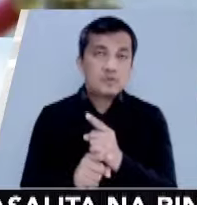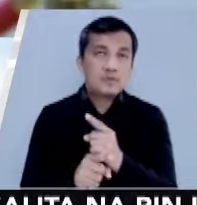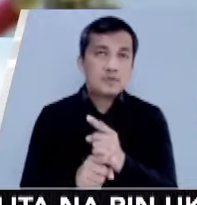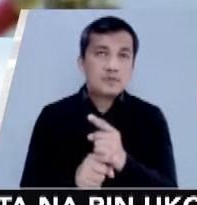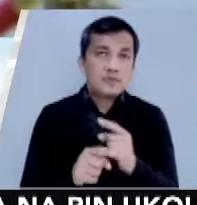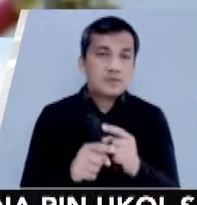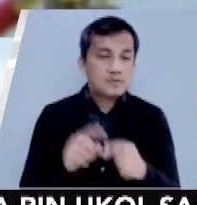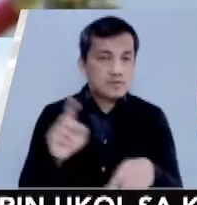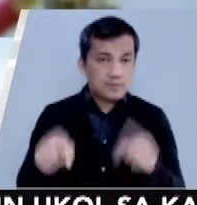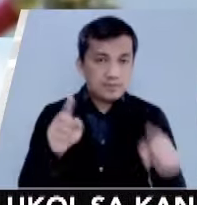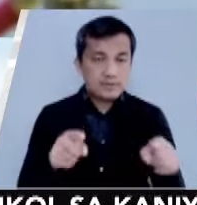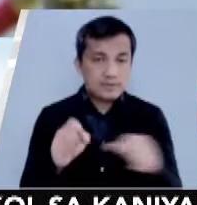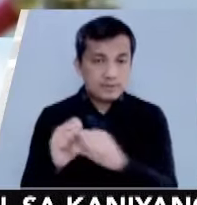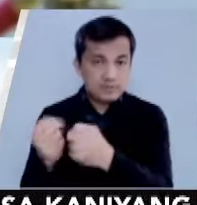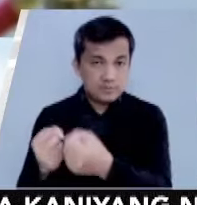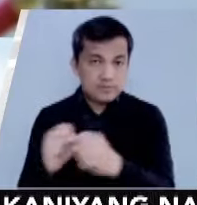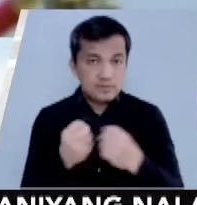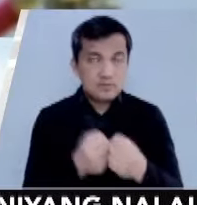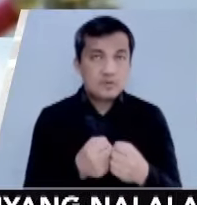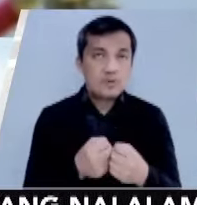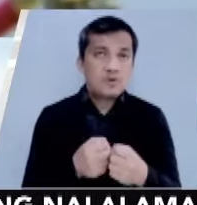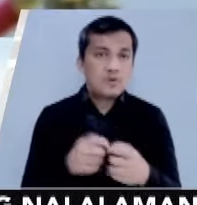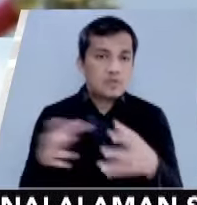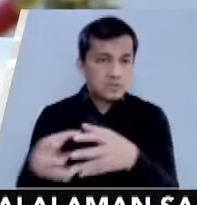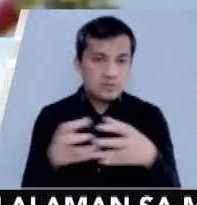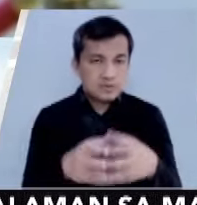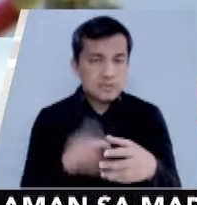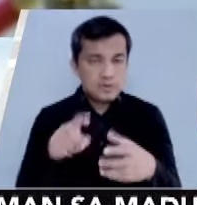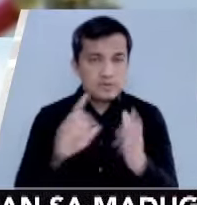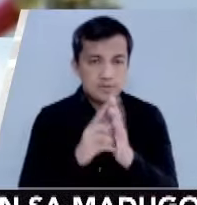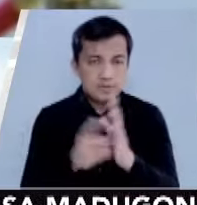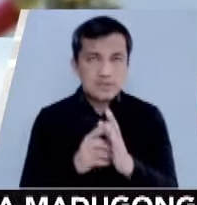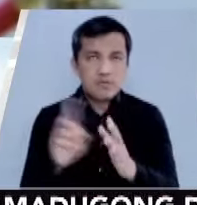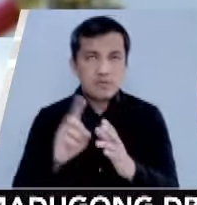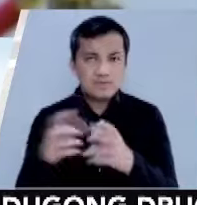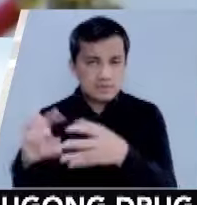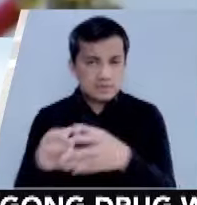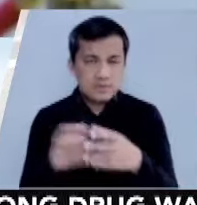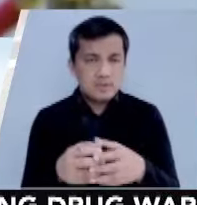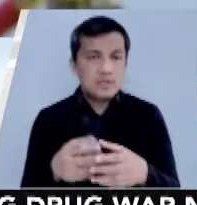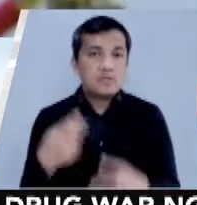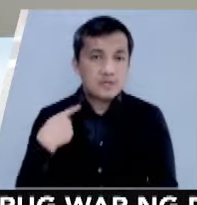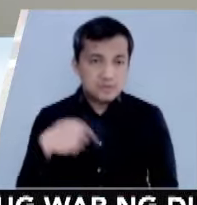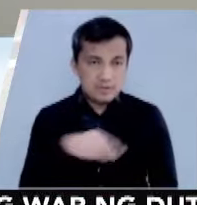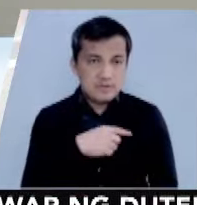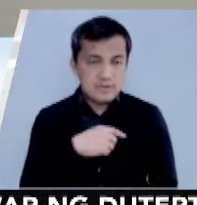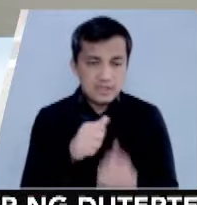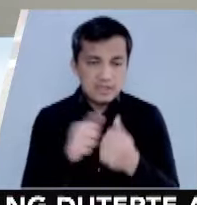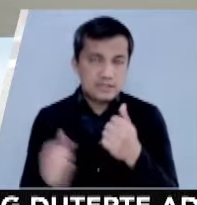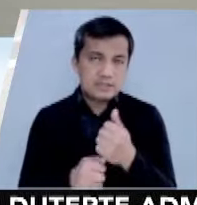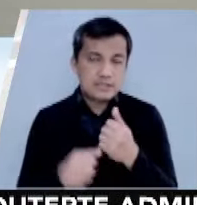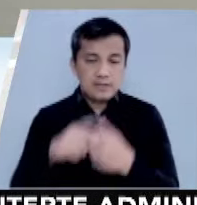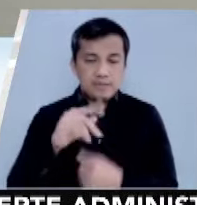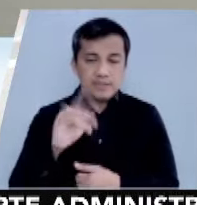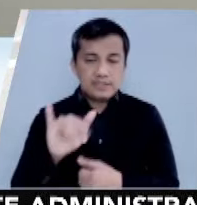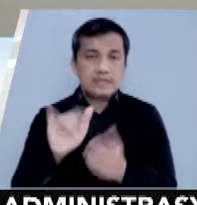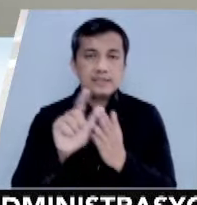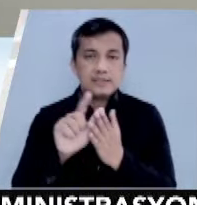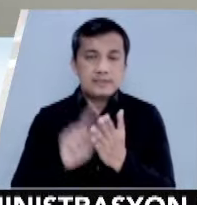sektor. Dapat ma-define natin ano pa talaga dapat ang lahat ng sectors na meron tayo dapat under the party list system. Pag-introduce tayo